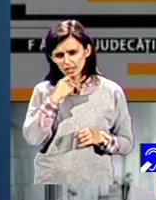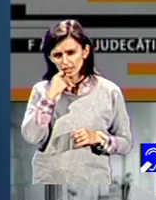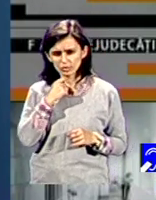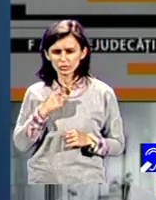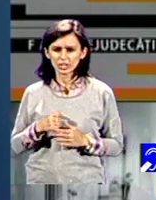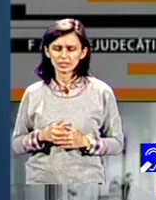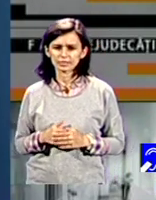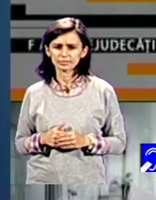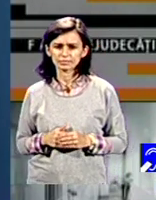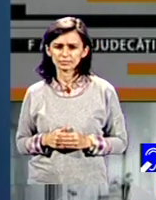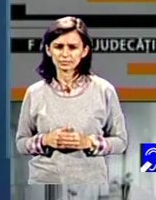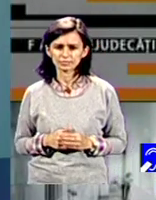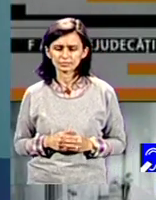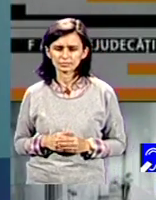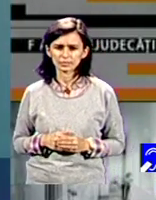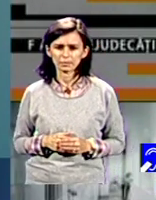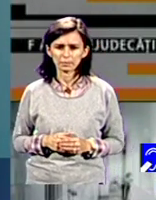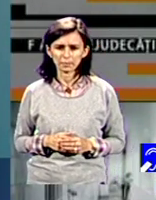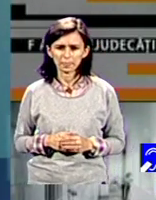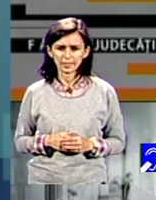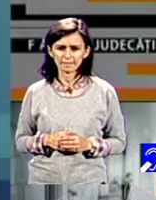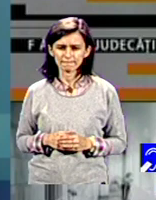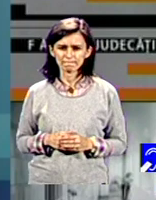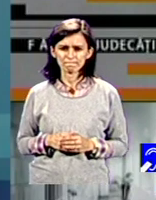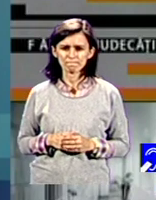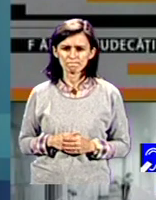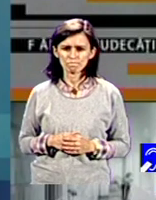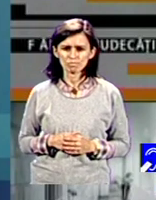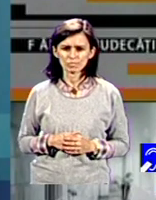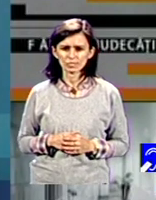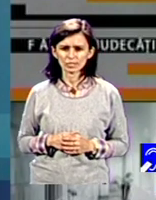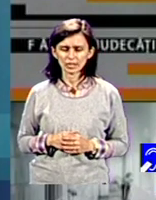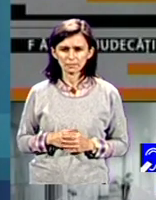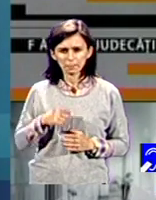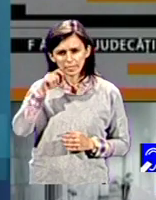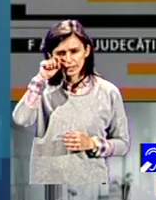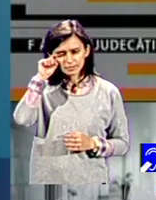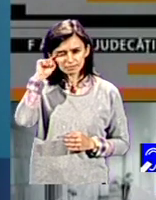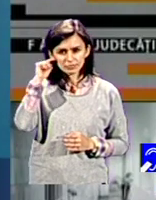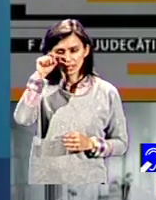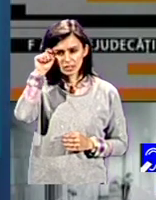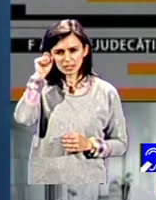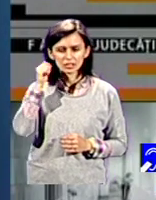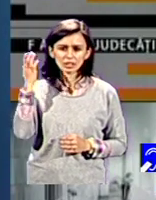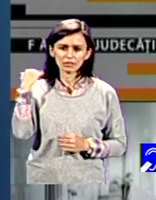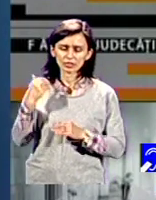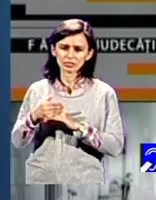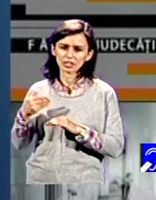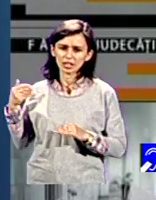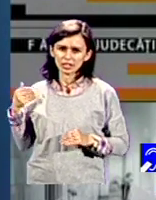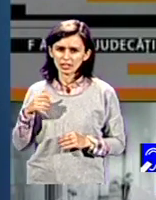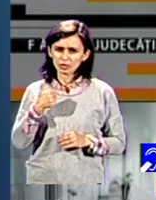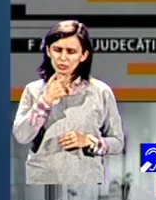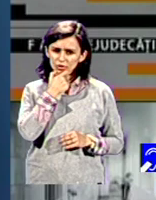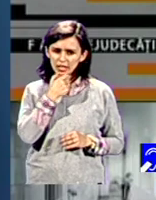scripor a remise acesta veți moment dat văd că erau cu pruna Nu Una jumate doi inclusiv la fără prejudecăți